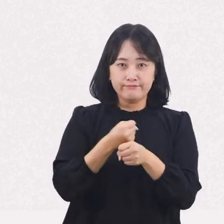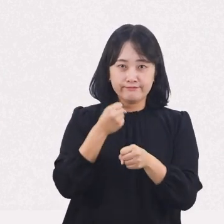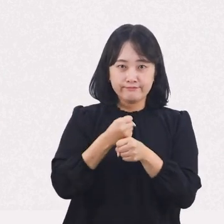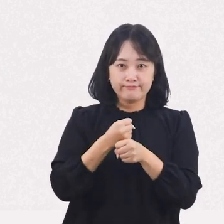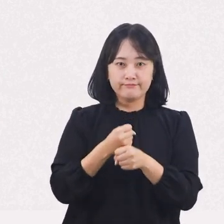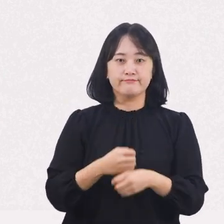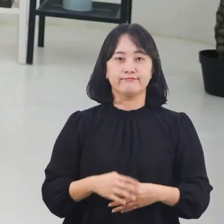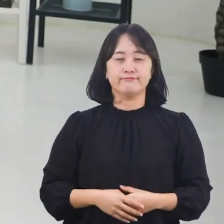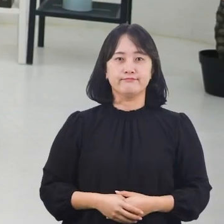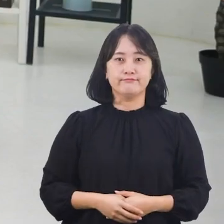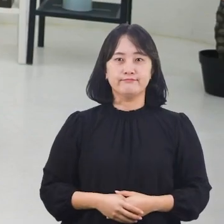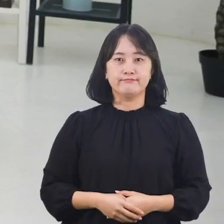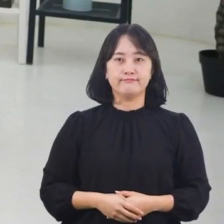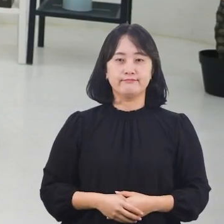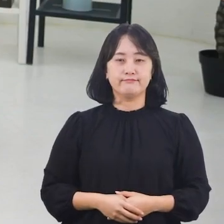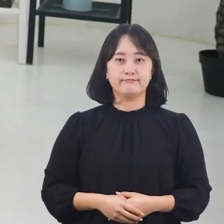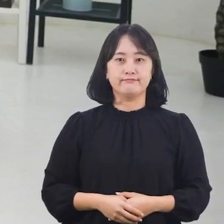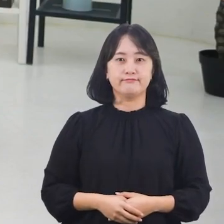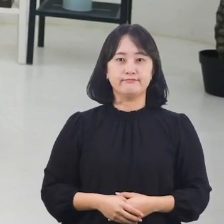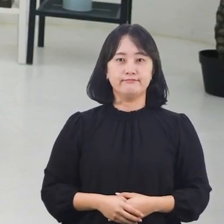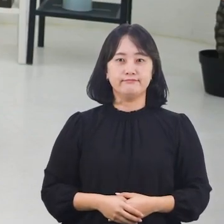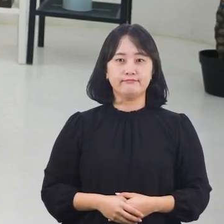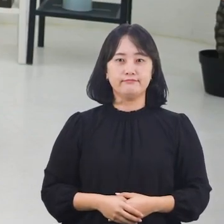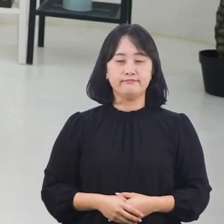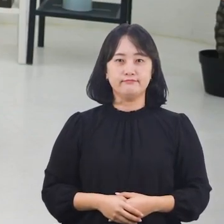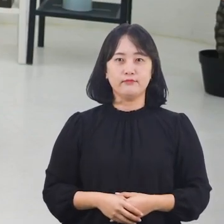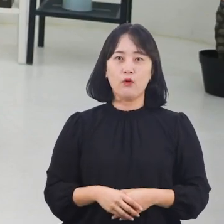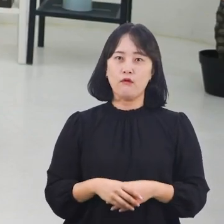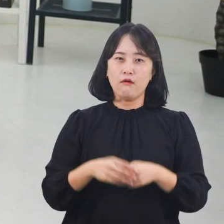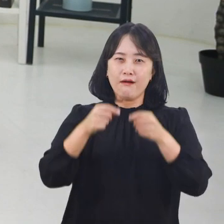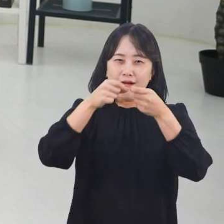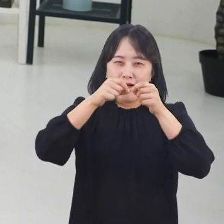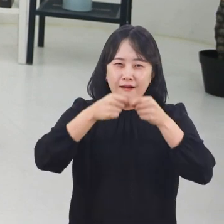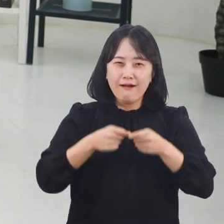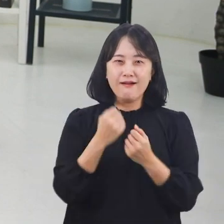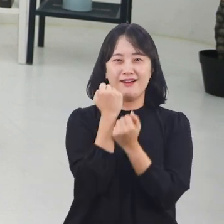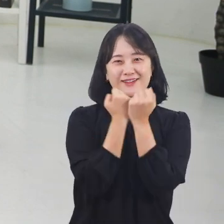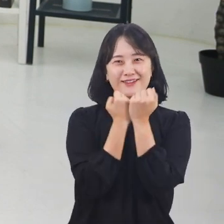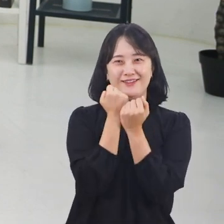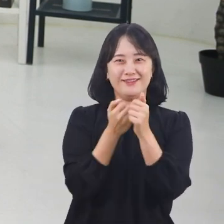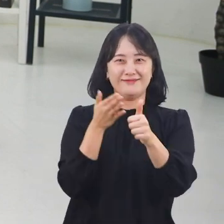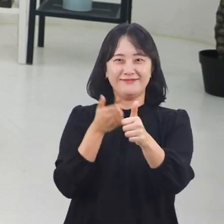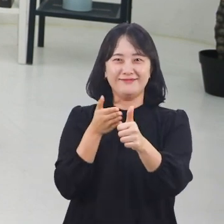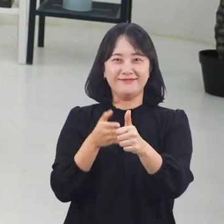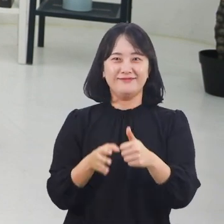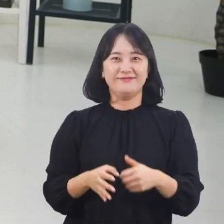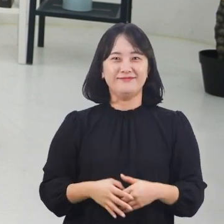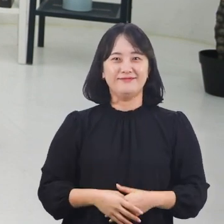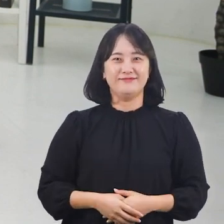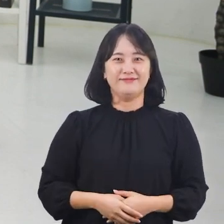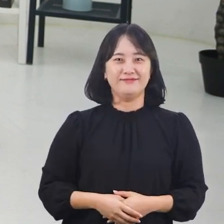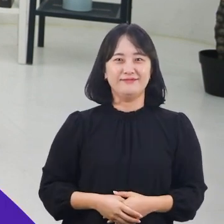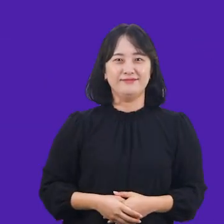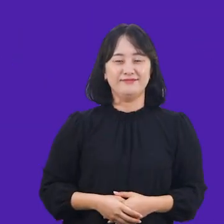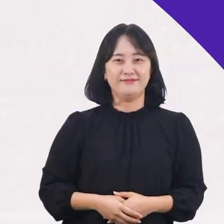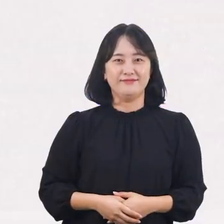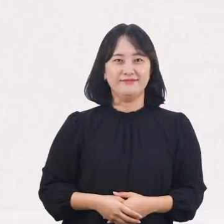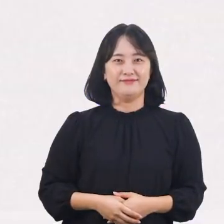평가지를 제작합니다. 네, 각 단계별로 상세하게 설명 부탁드릴게요. 네, 알겠습니다.